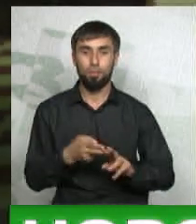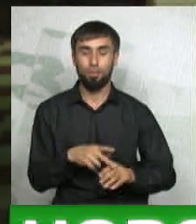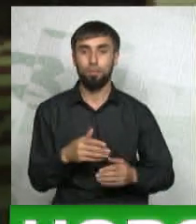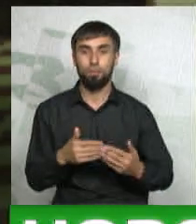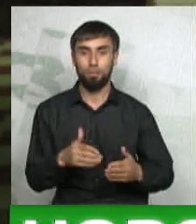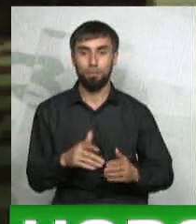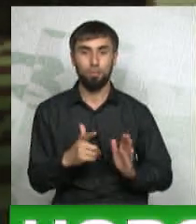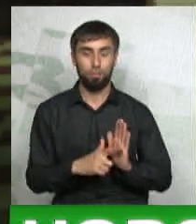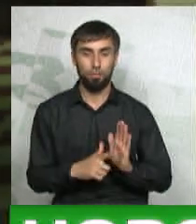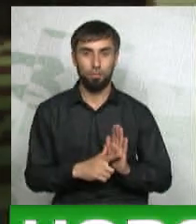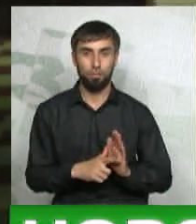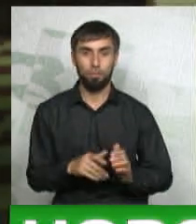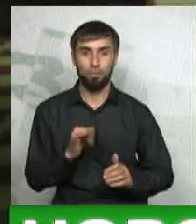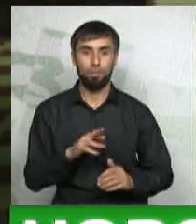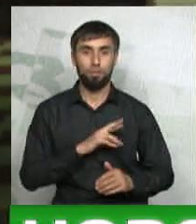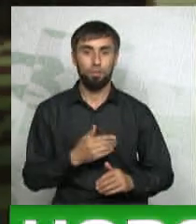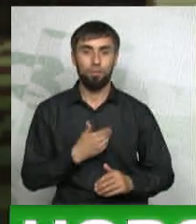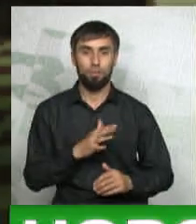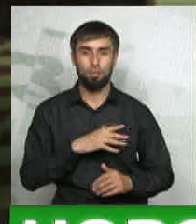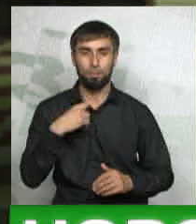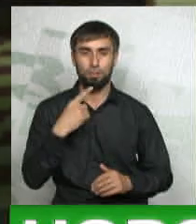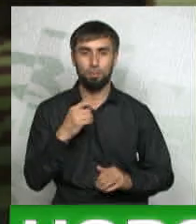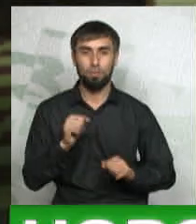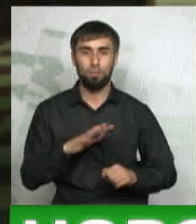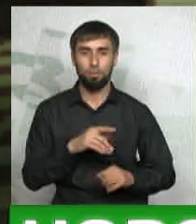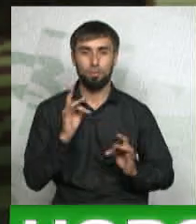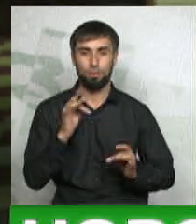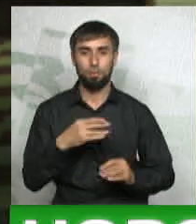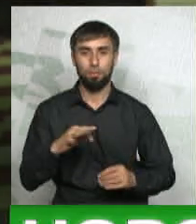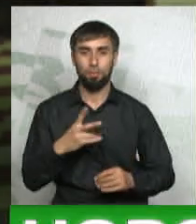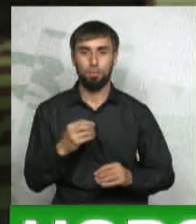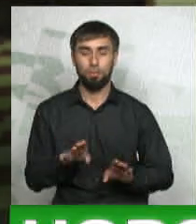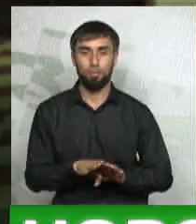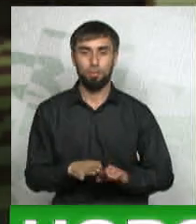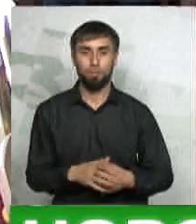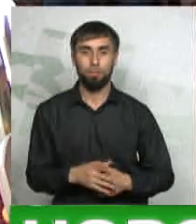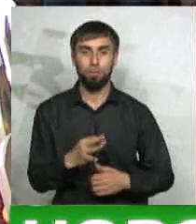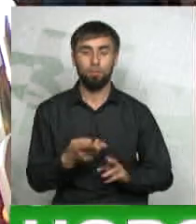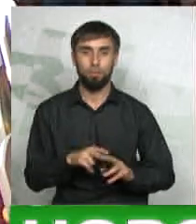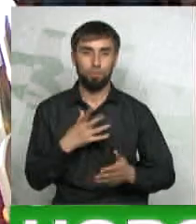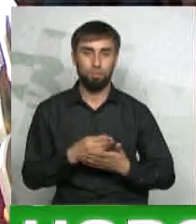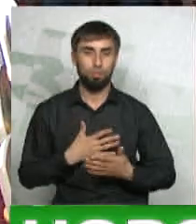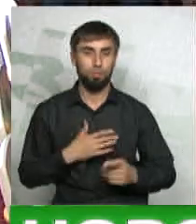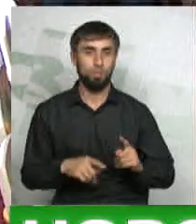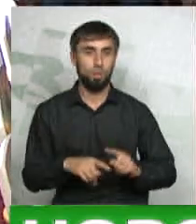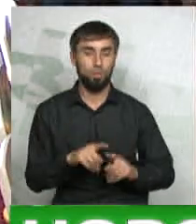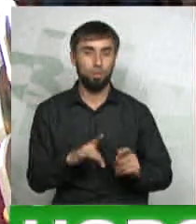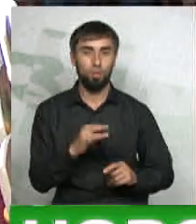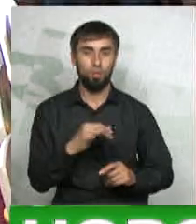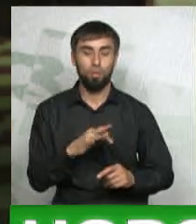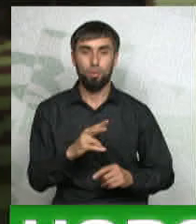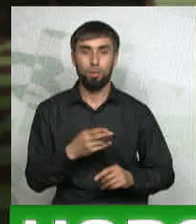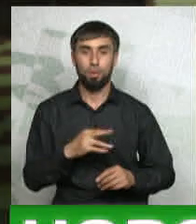выпуск 7-й, и я бы хотела сказать, может, это звучит как-то и не так, но это мой родной выпуск. Он для